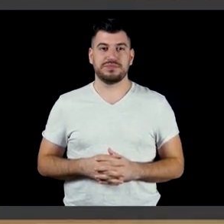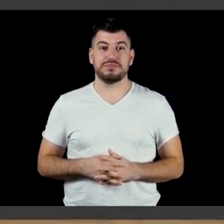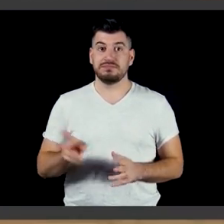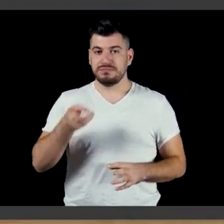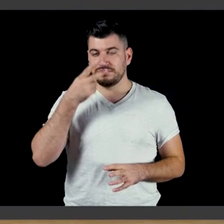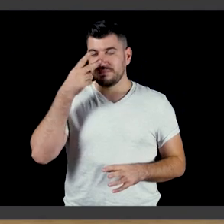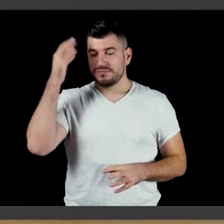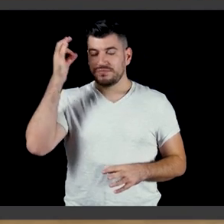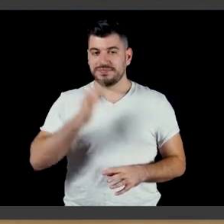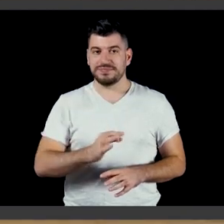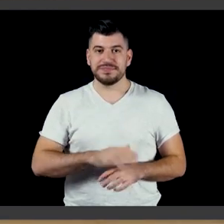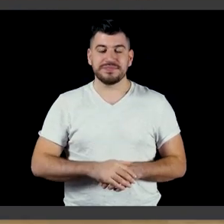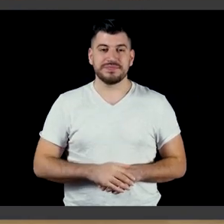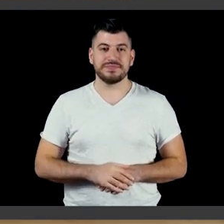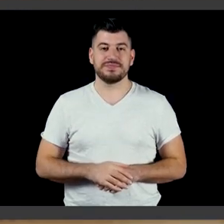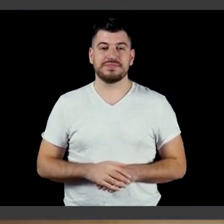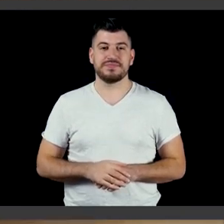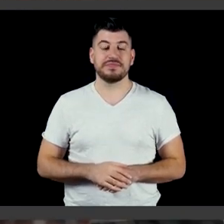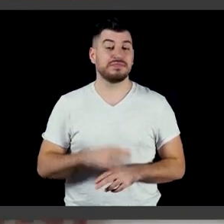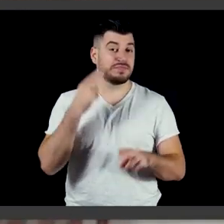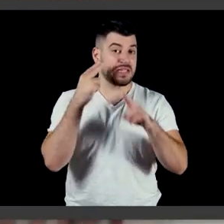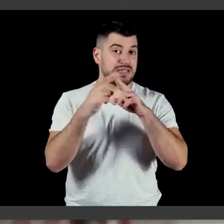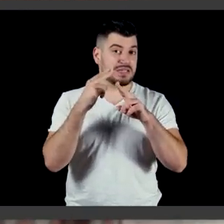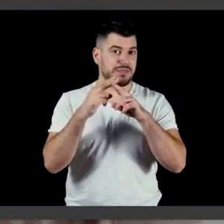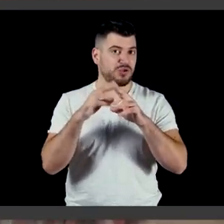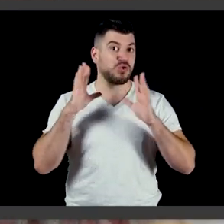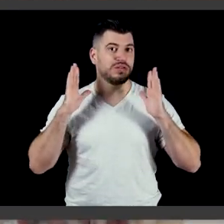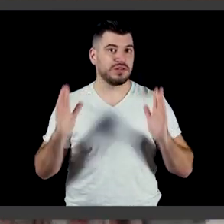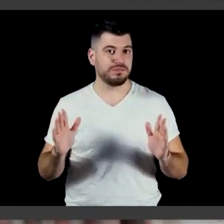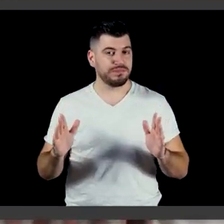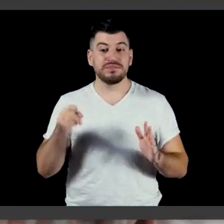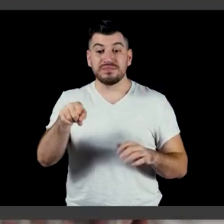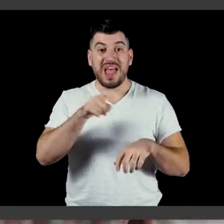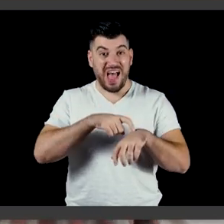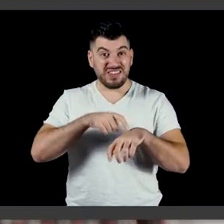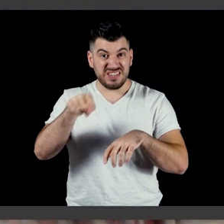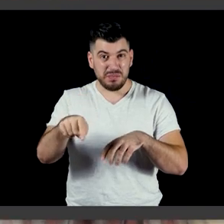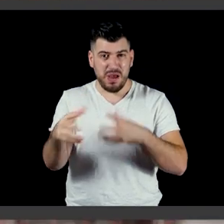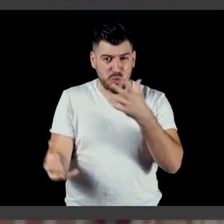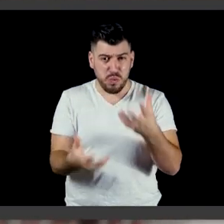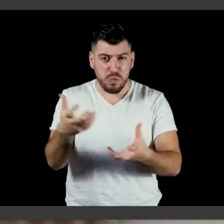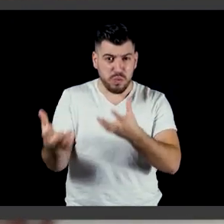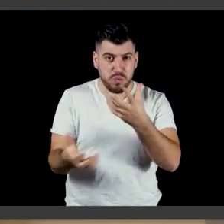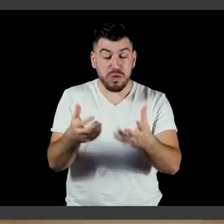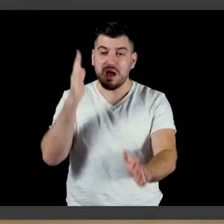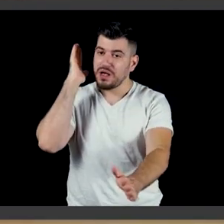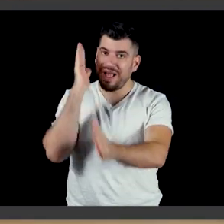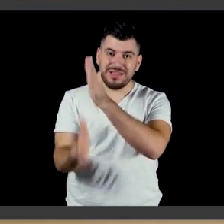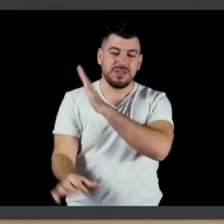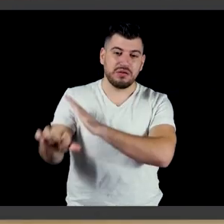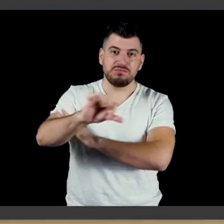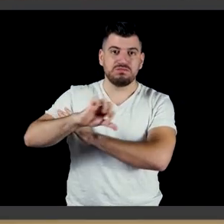Μυρίζει τέλεια. Και πολύ πολύ βασικό, έτσι όπως είναι καυτή, έτσι θα τη σιροπιάσουμε κατευθείαν με το κρύο